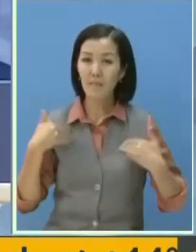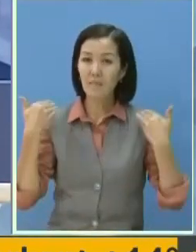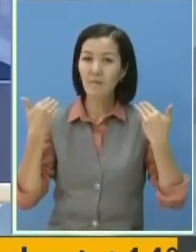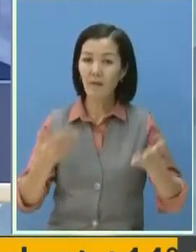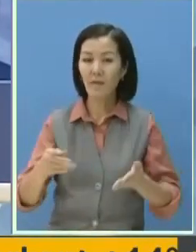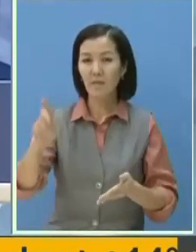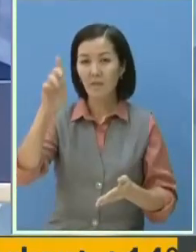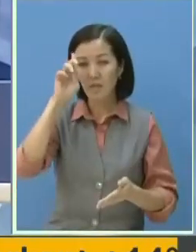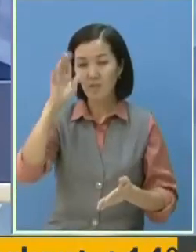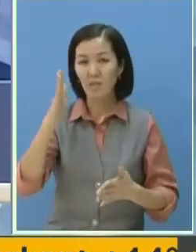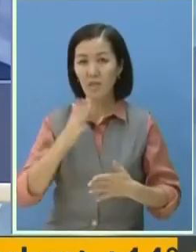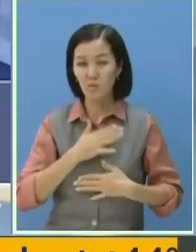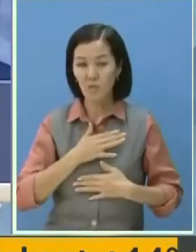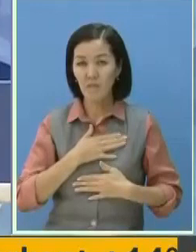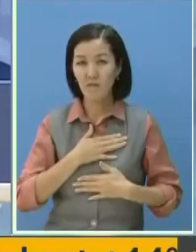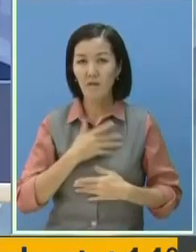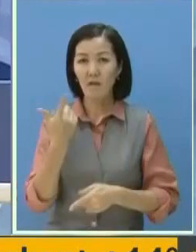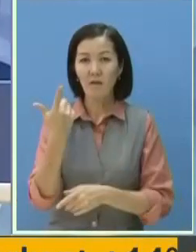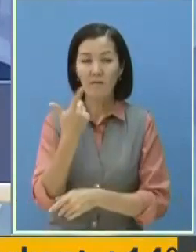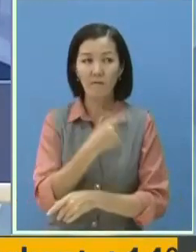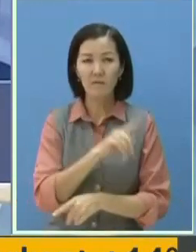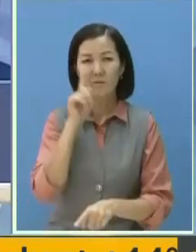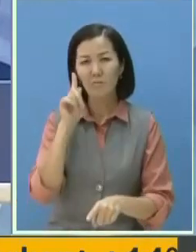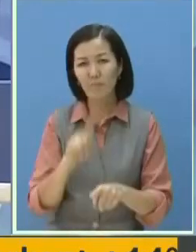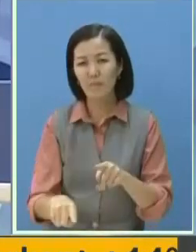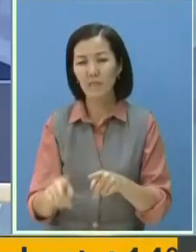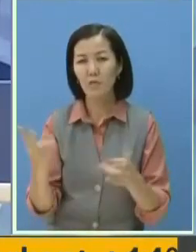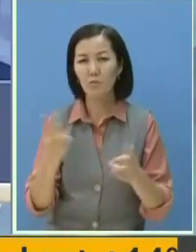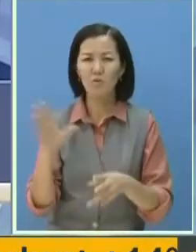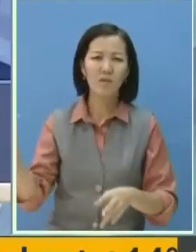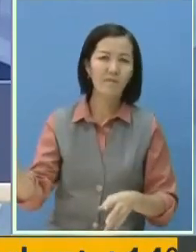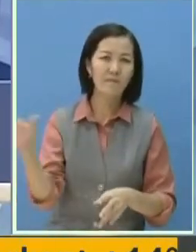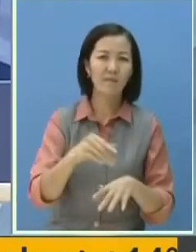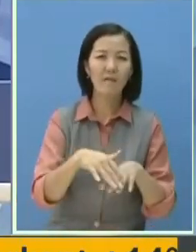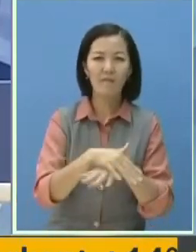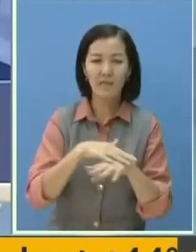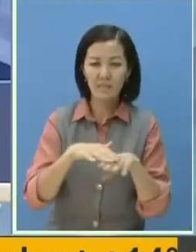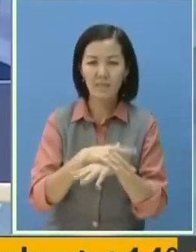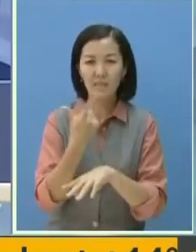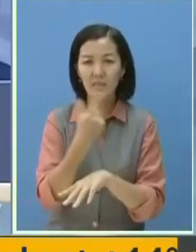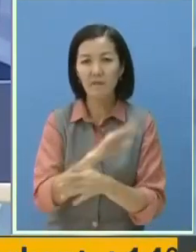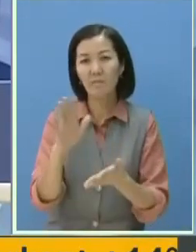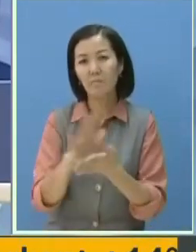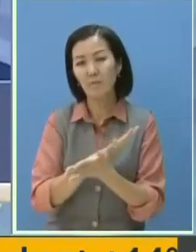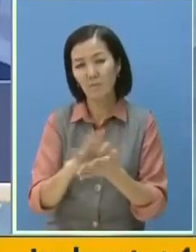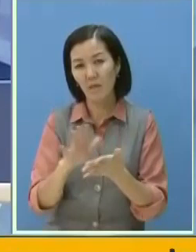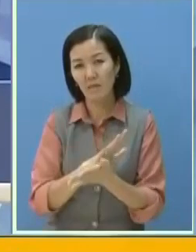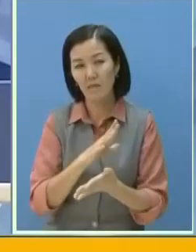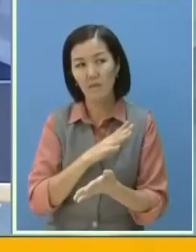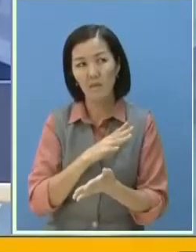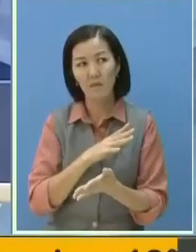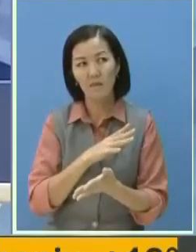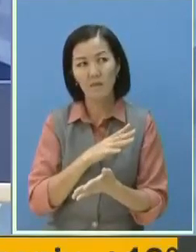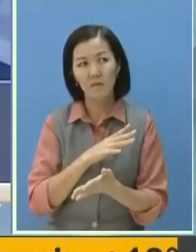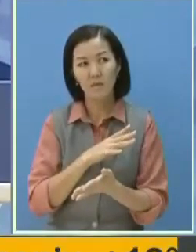Вакцинацию может вот, в сжатые сроки и в таком объеме, масштабе, бесплатно представить только